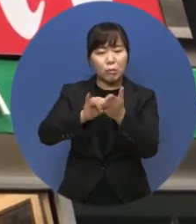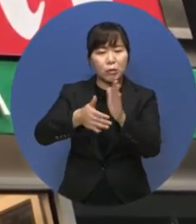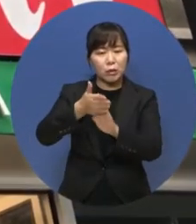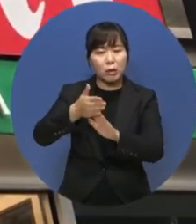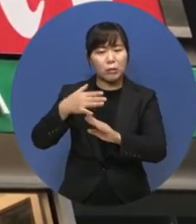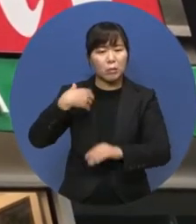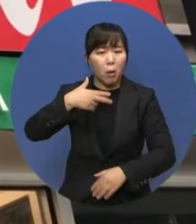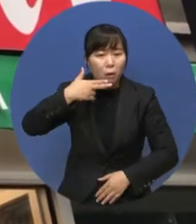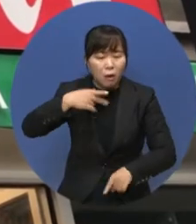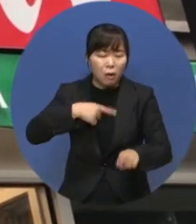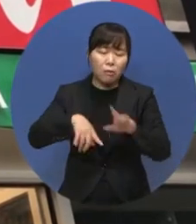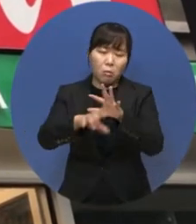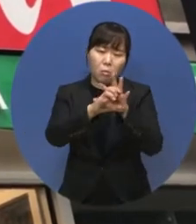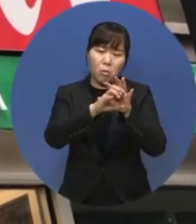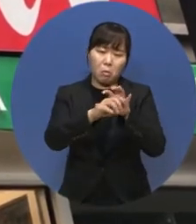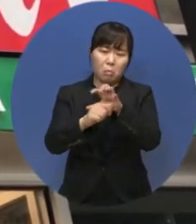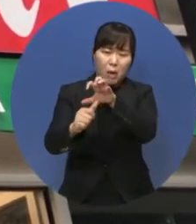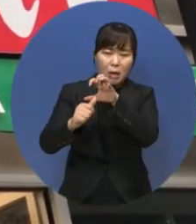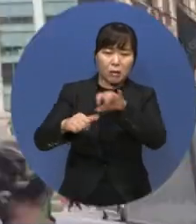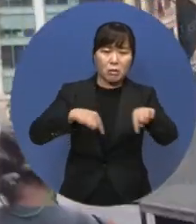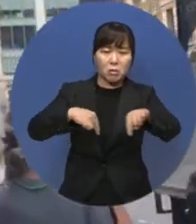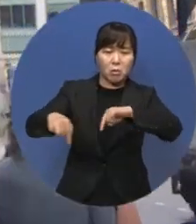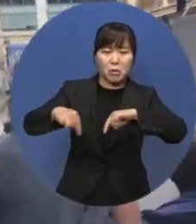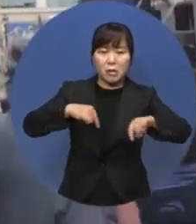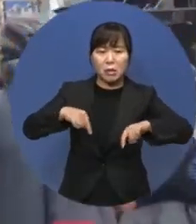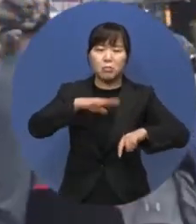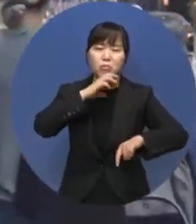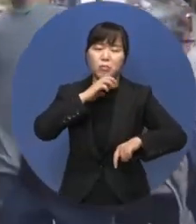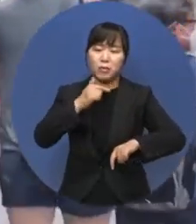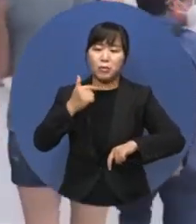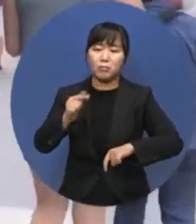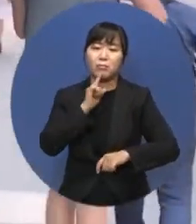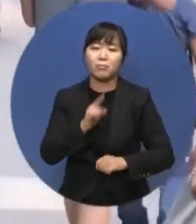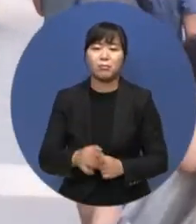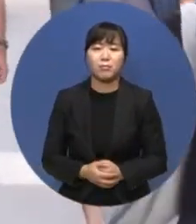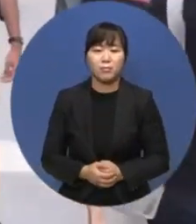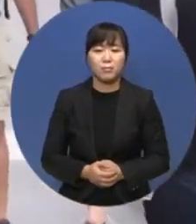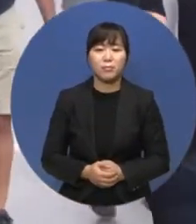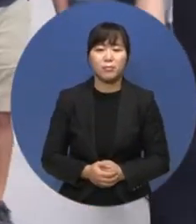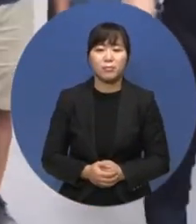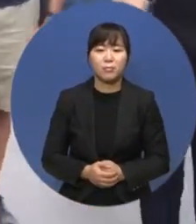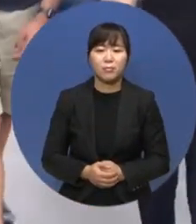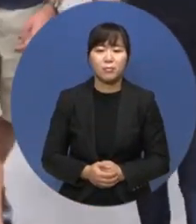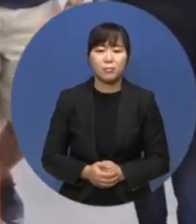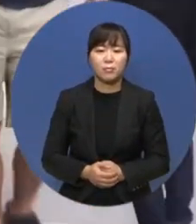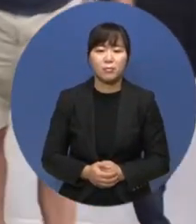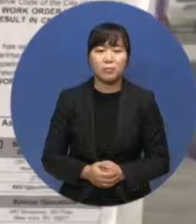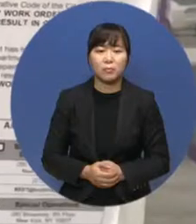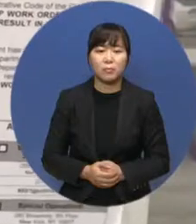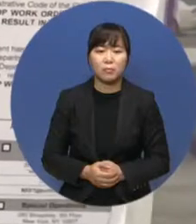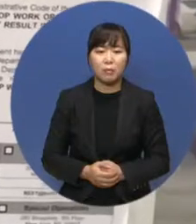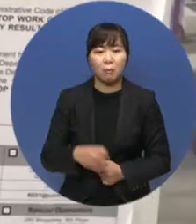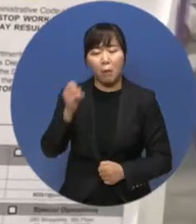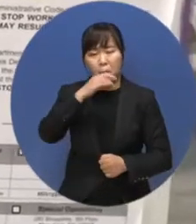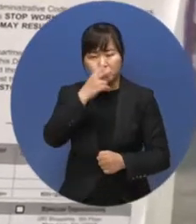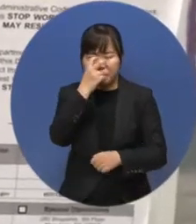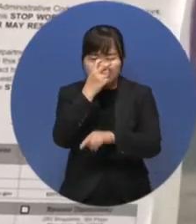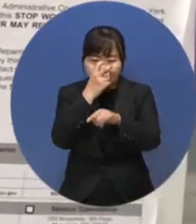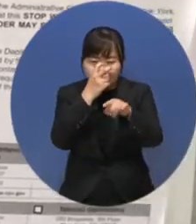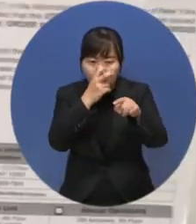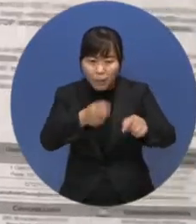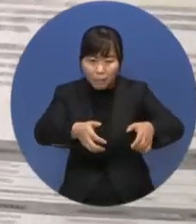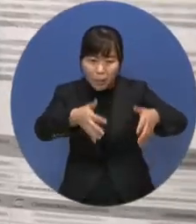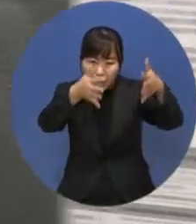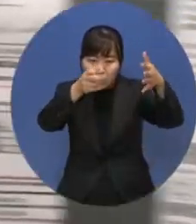무책임한 코로나19를 이용한 정치놀이에 강한 불만을 표출하고 있습니다. 작정하고 단속에 들어간